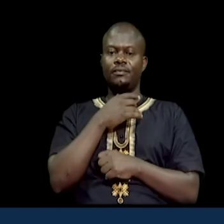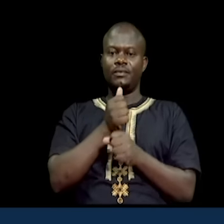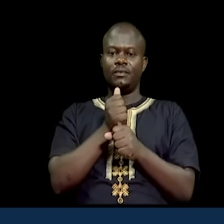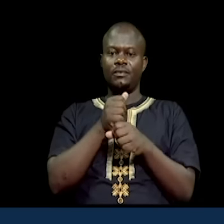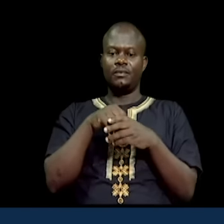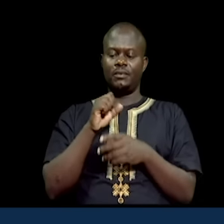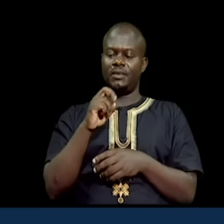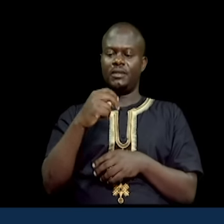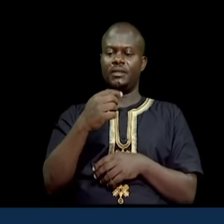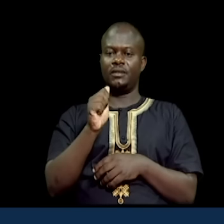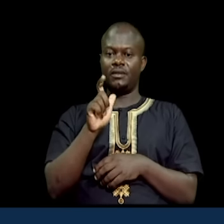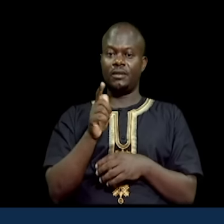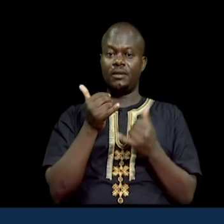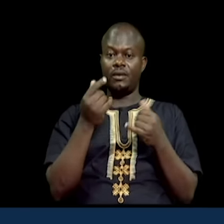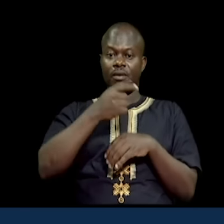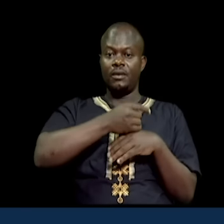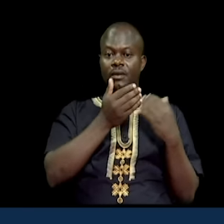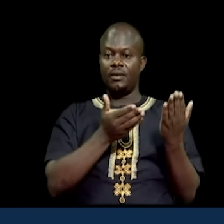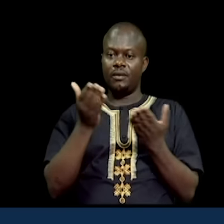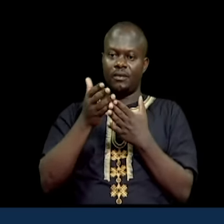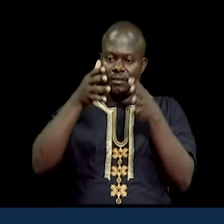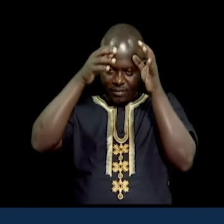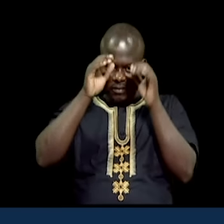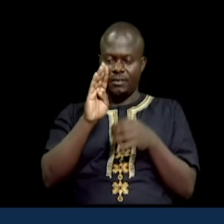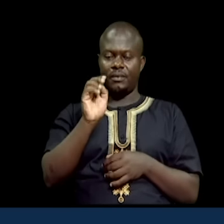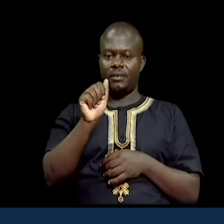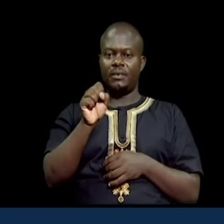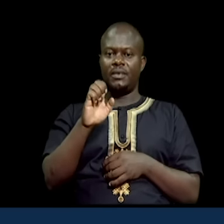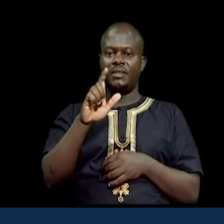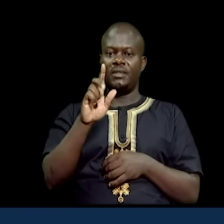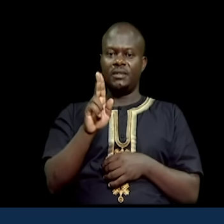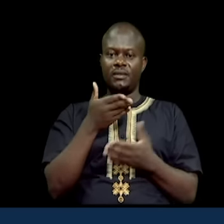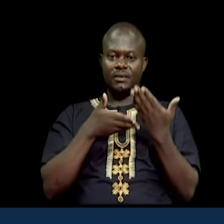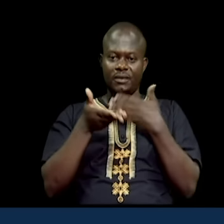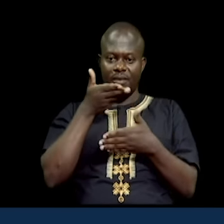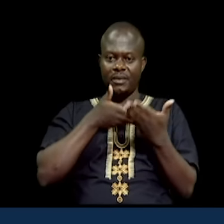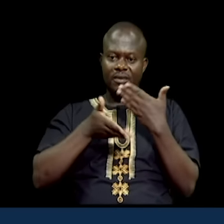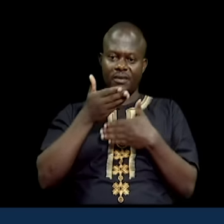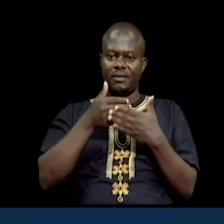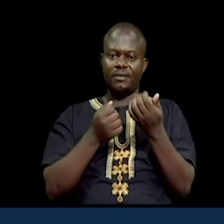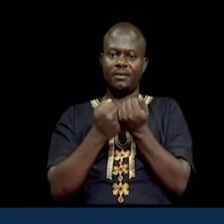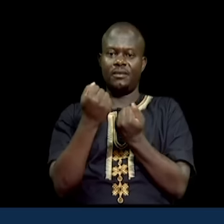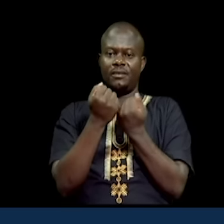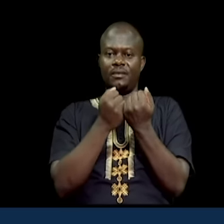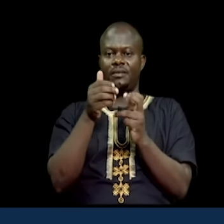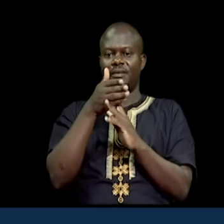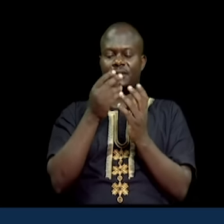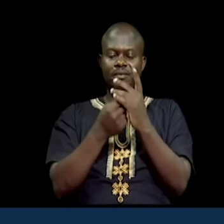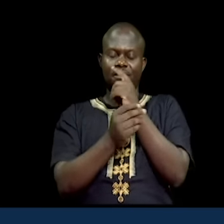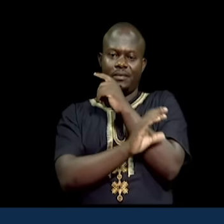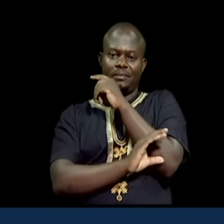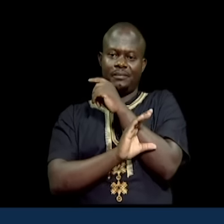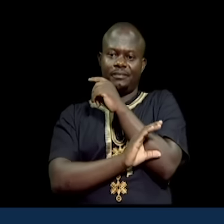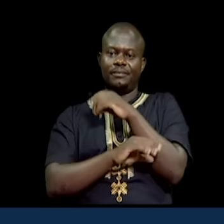muri Senegal uyu munsi yakiriwe na mugenzi we Bassirou Diomaye Faye bagirana ibiganiro ku butwererane hagati y'ibihugu byombi.